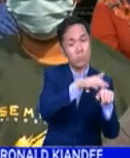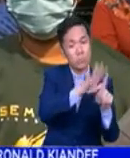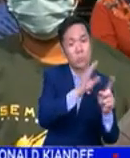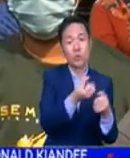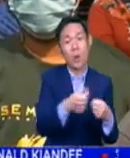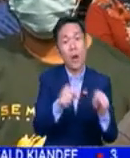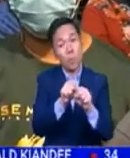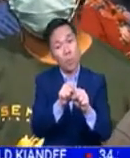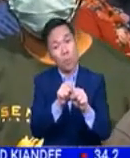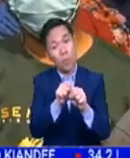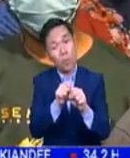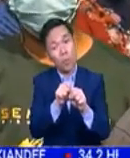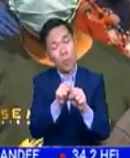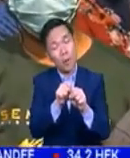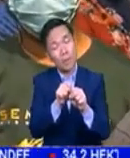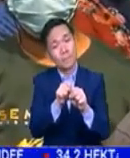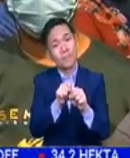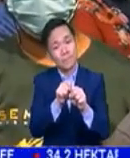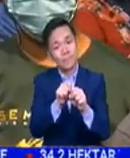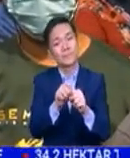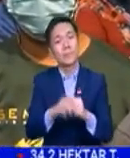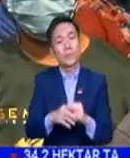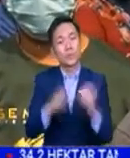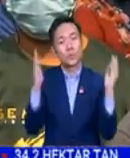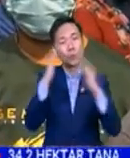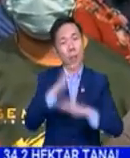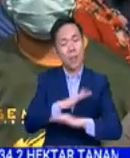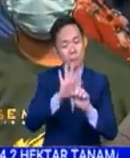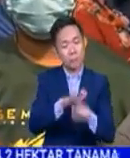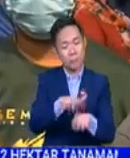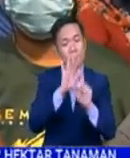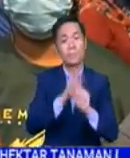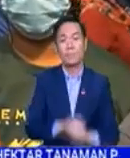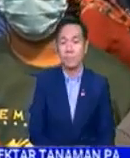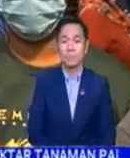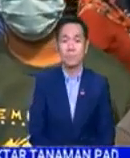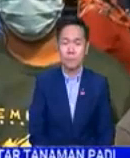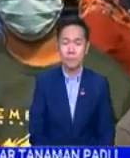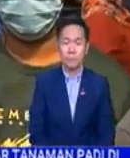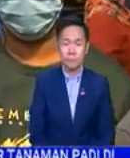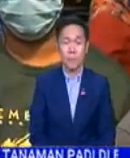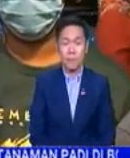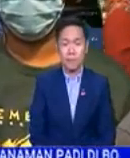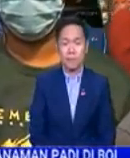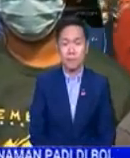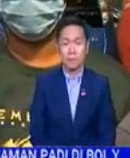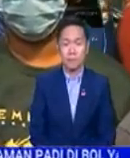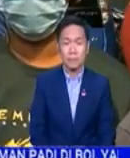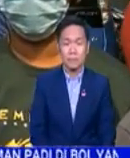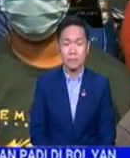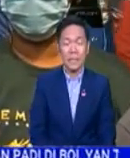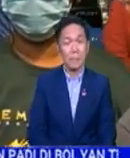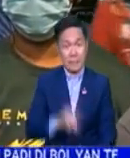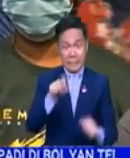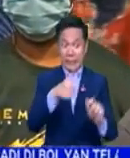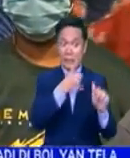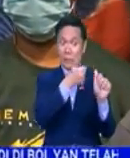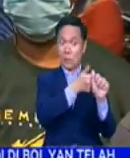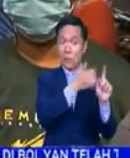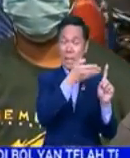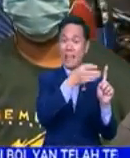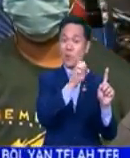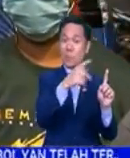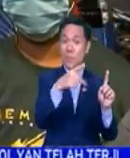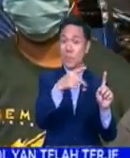surau untuk solat berjemaah. Itu pun kita terpaksa mengikut SOP yang ditetapkan